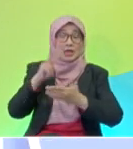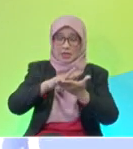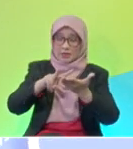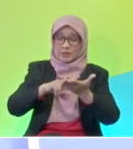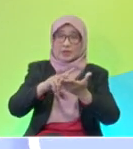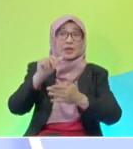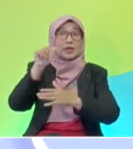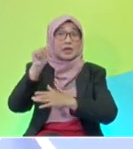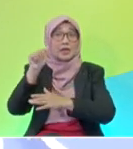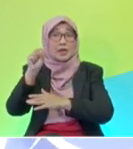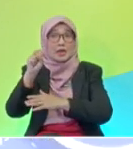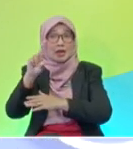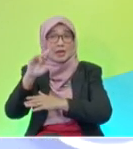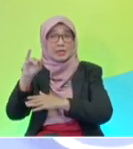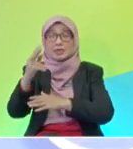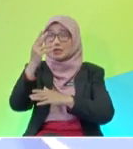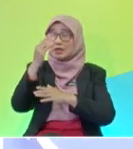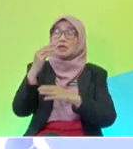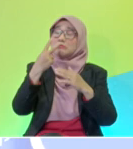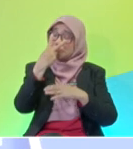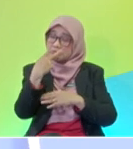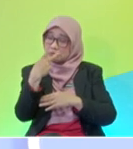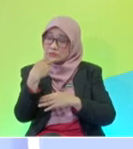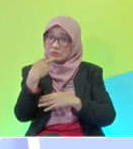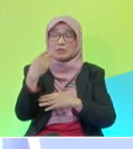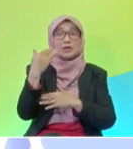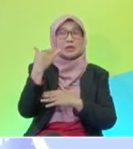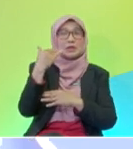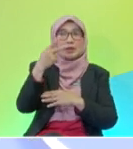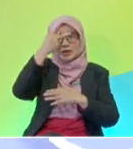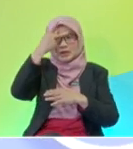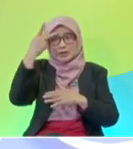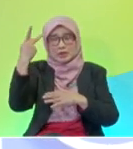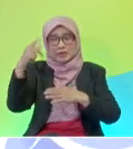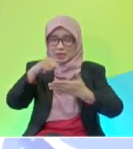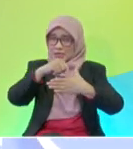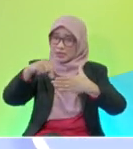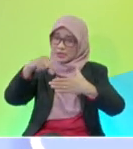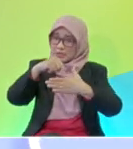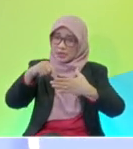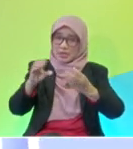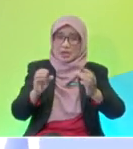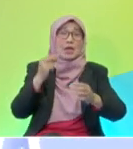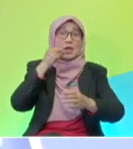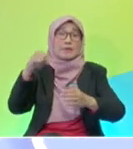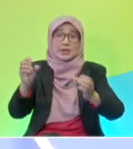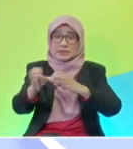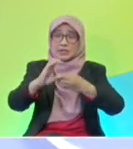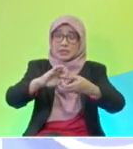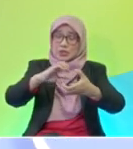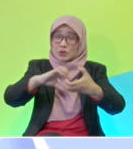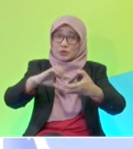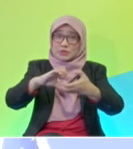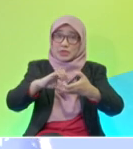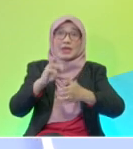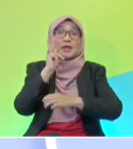Asni bersedih kerana zip Bu spenselnya rosak jadi kakaknya menyarankan simpan